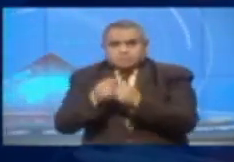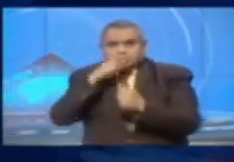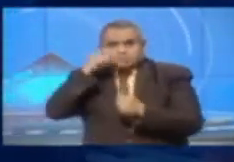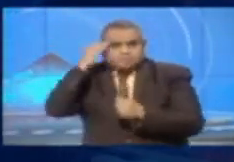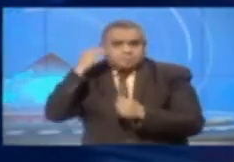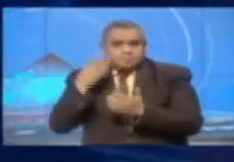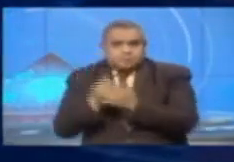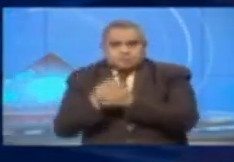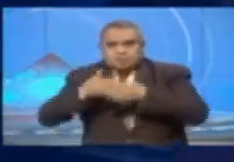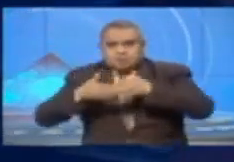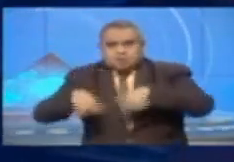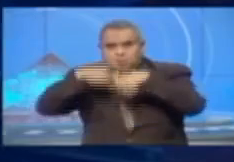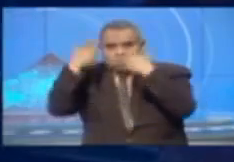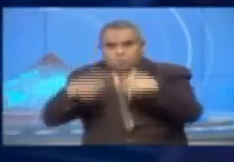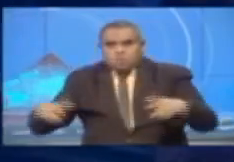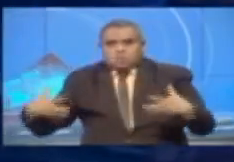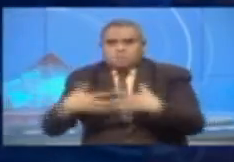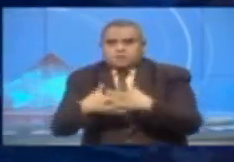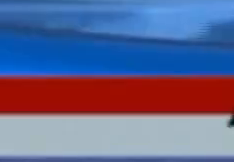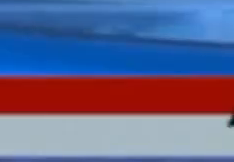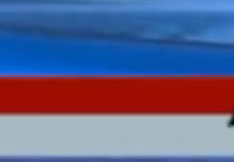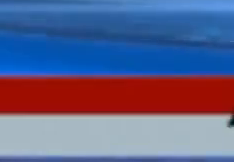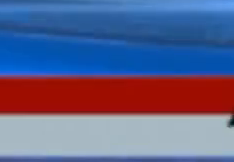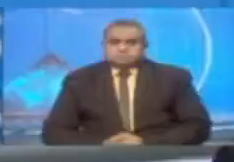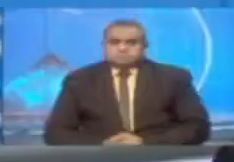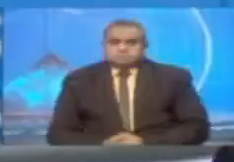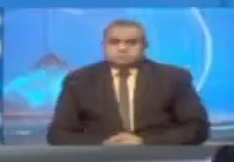أساسي في بناء الوطن.